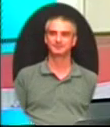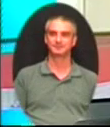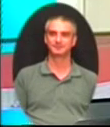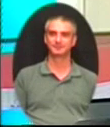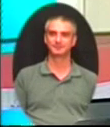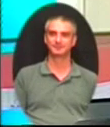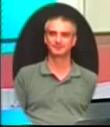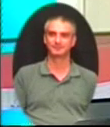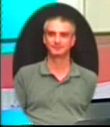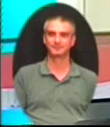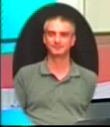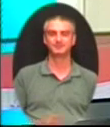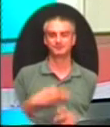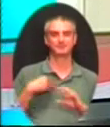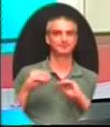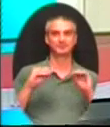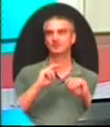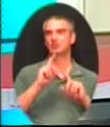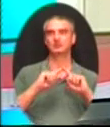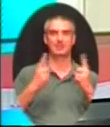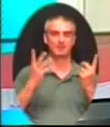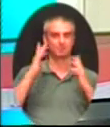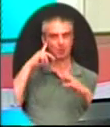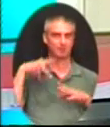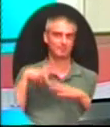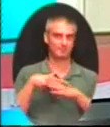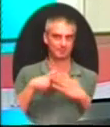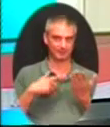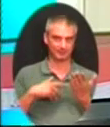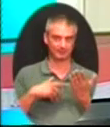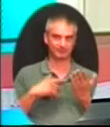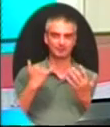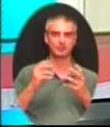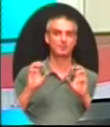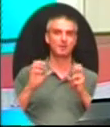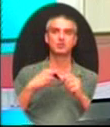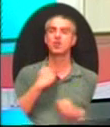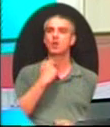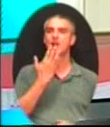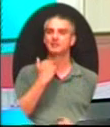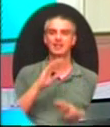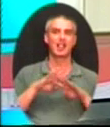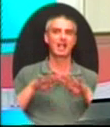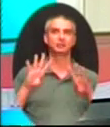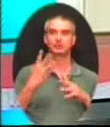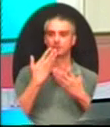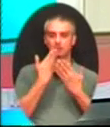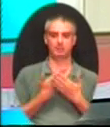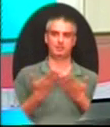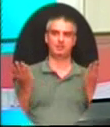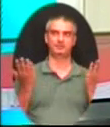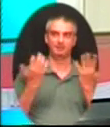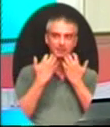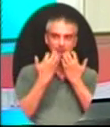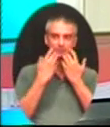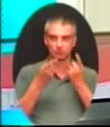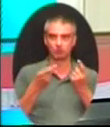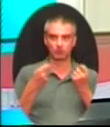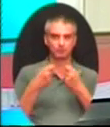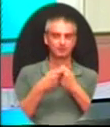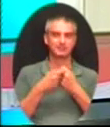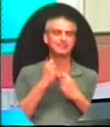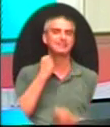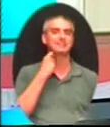עכשיו לעניין אחר מטריד מאוד, הבוקר בכל ישראל, רשת ב' נחשפה פרשה שנוגעת